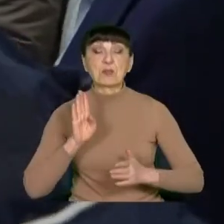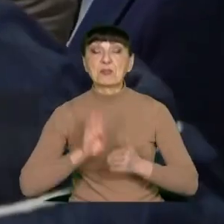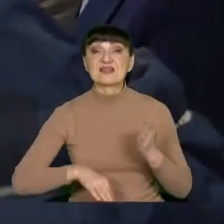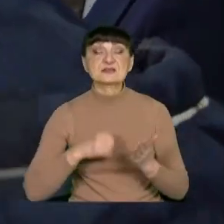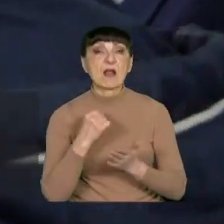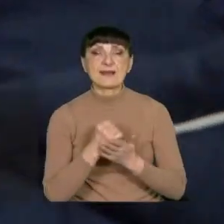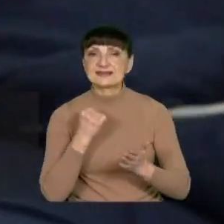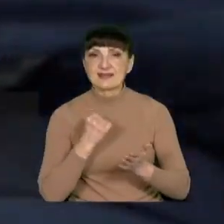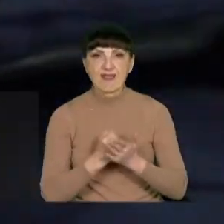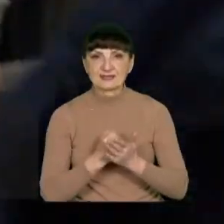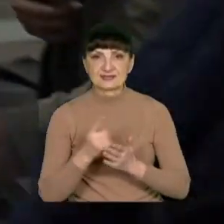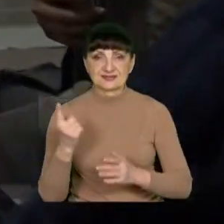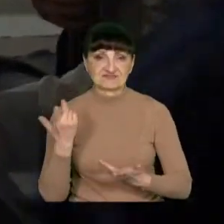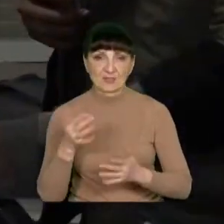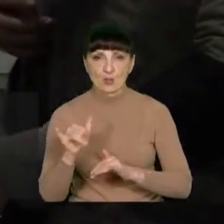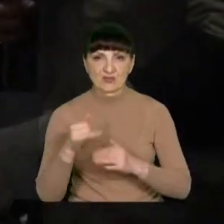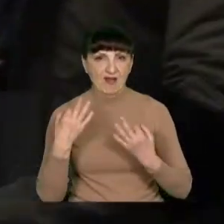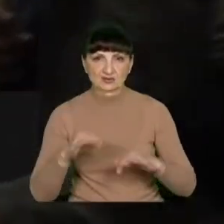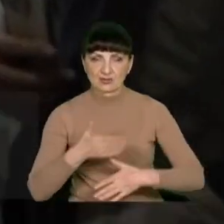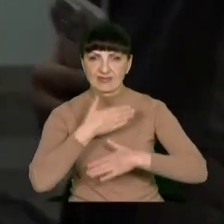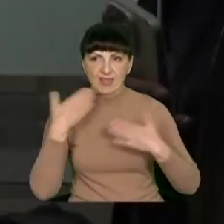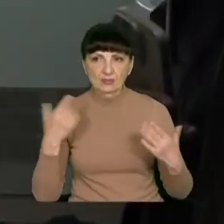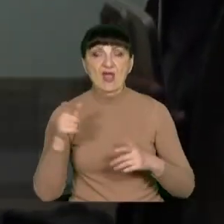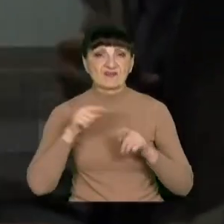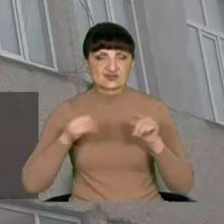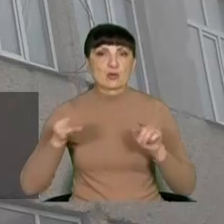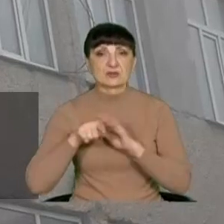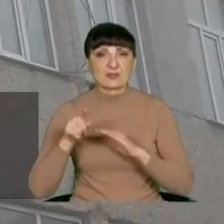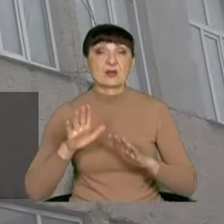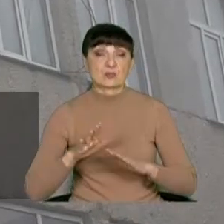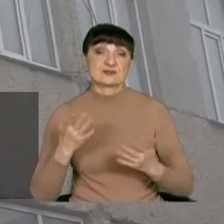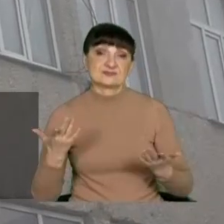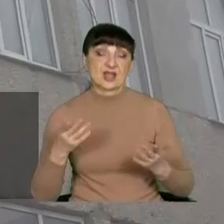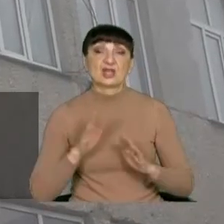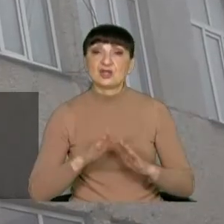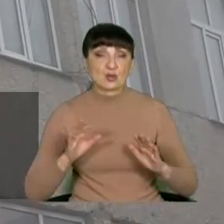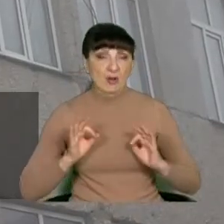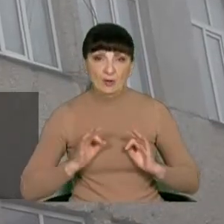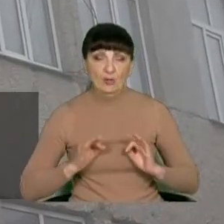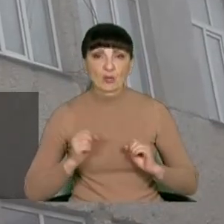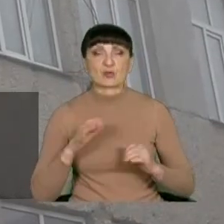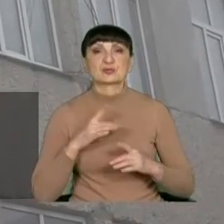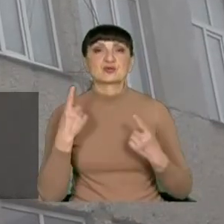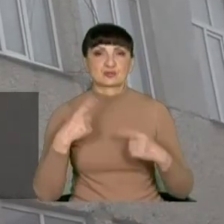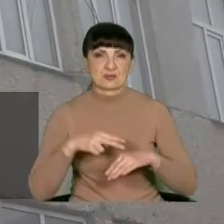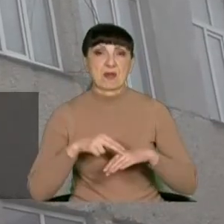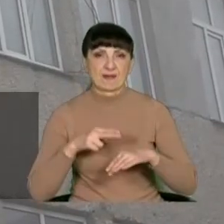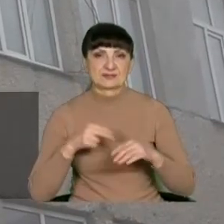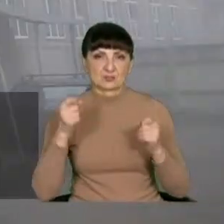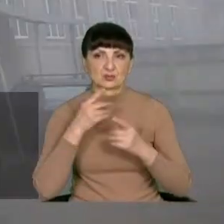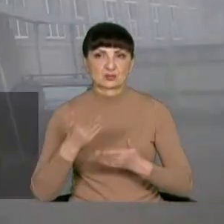на предоставление образовательных услуг. Скорее всего, учебным заведением теперь заинтересуются не только прокуроры. Рамина